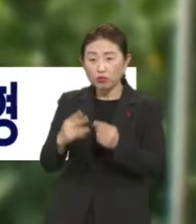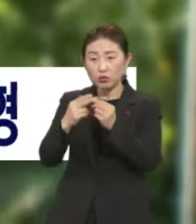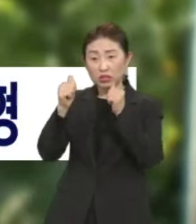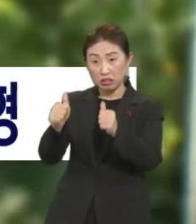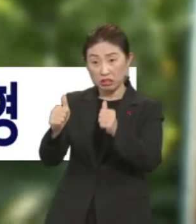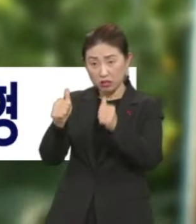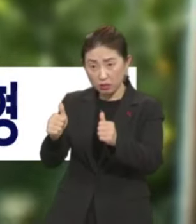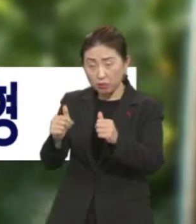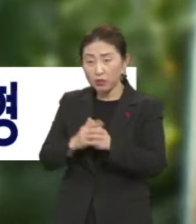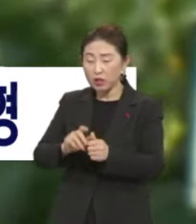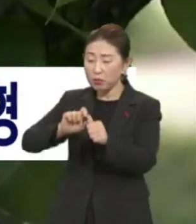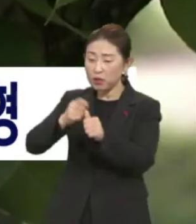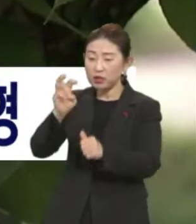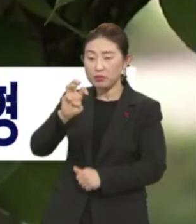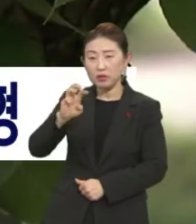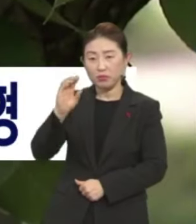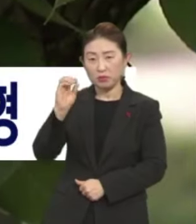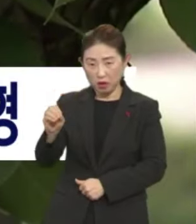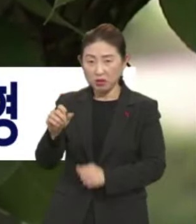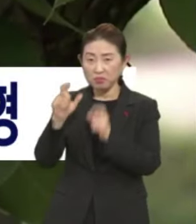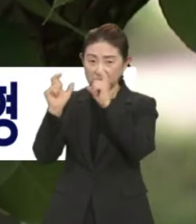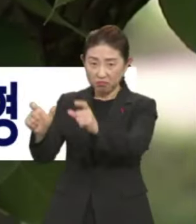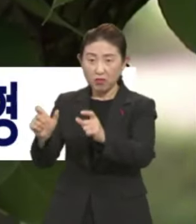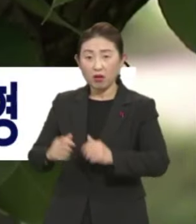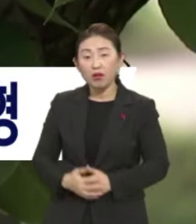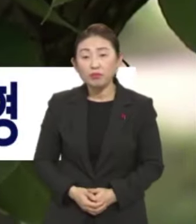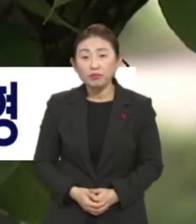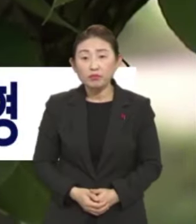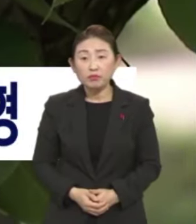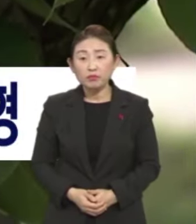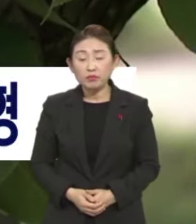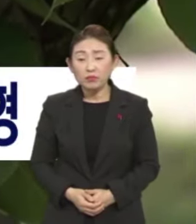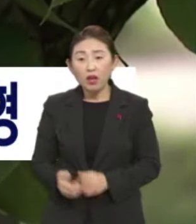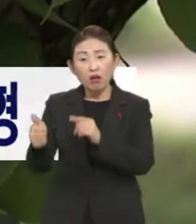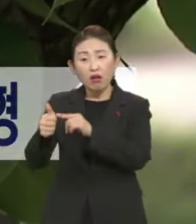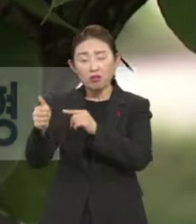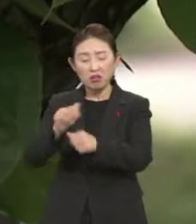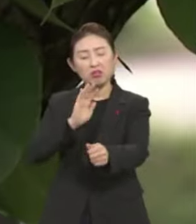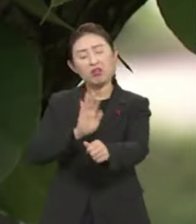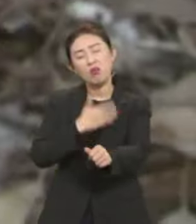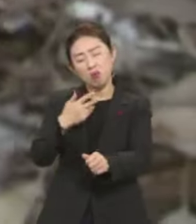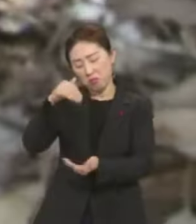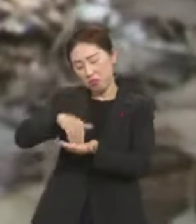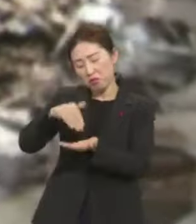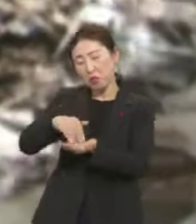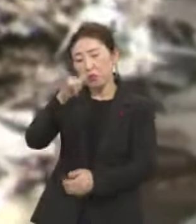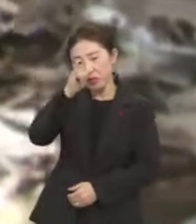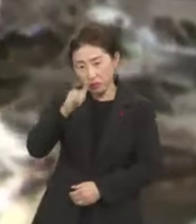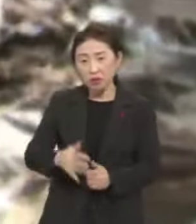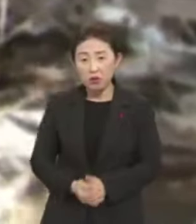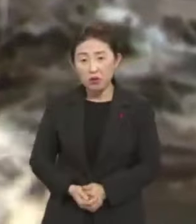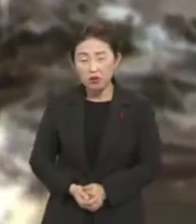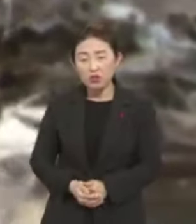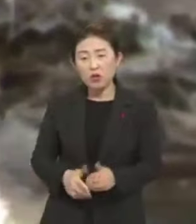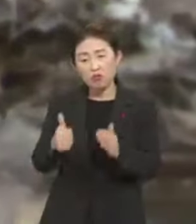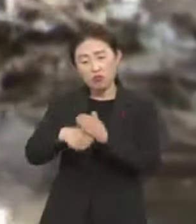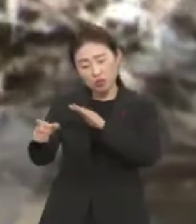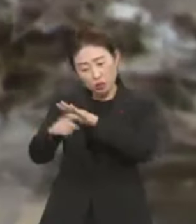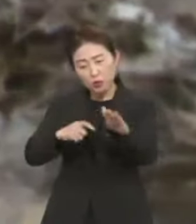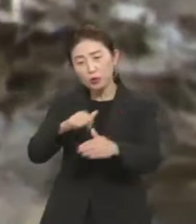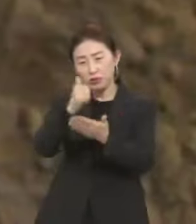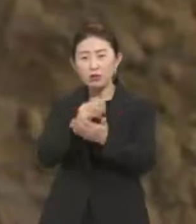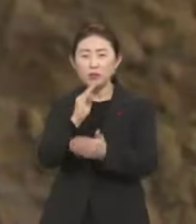심보다 적은 벌금 30만 원을 선고했습니다 재판부는 씨가 잘못을 반성하고 있고 법리상 절도죄에 해당하기